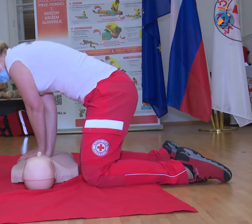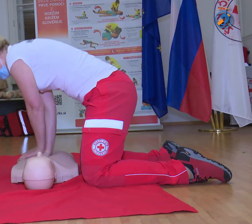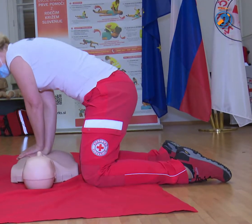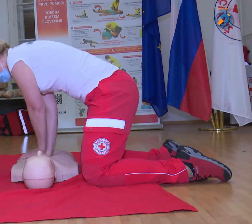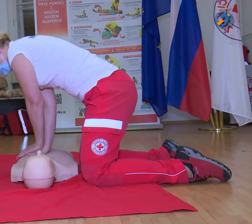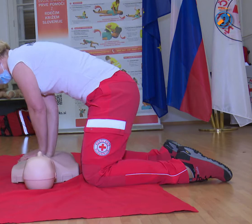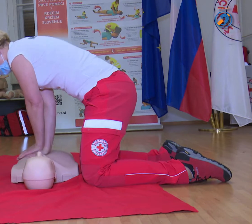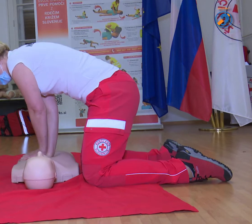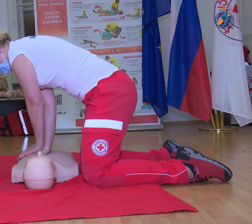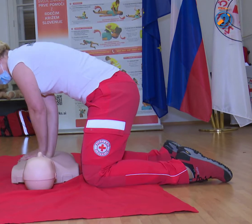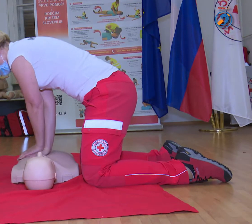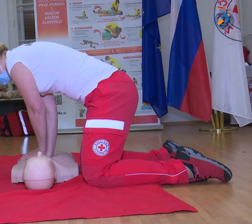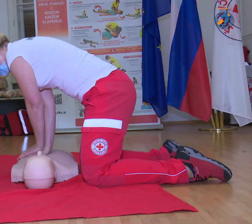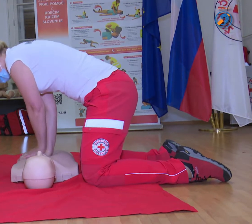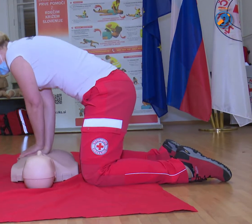20.